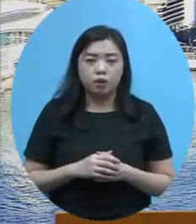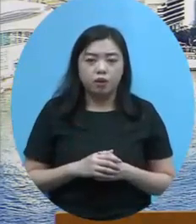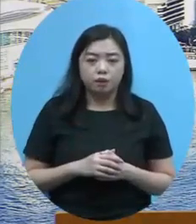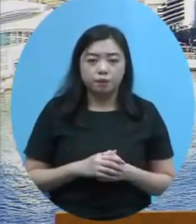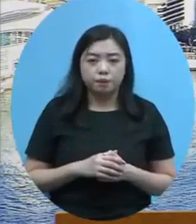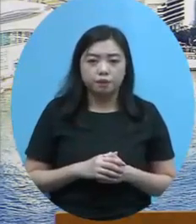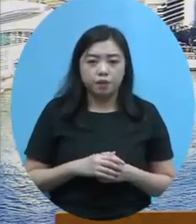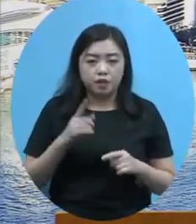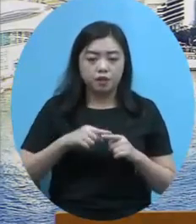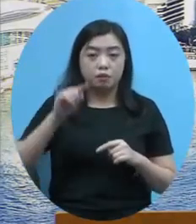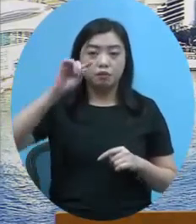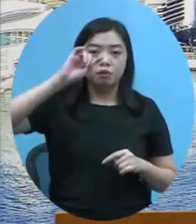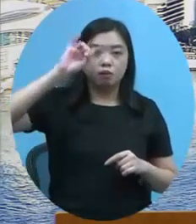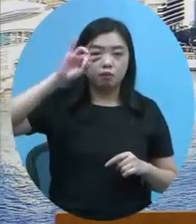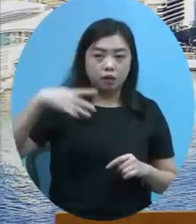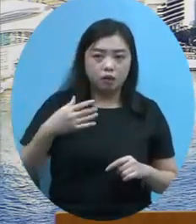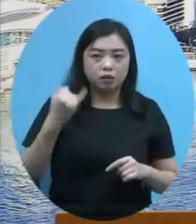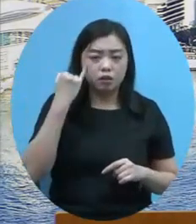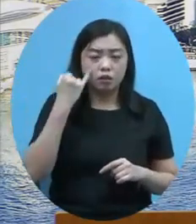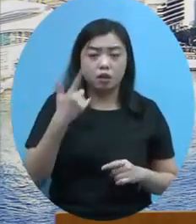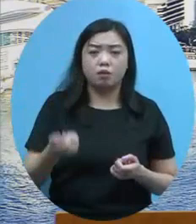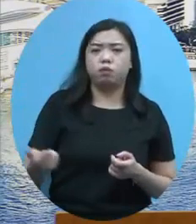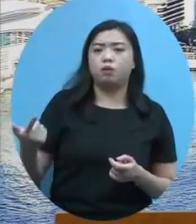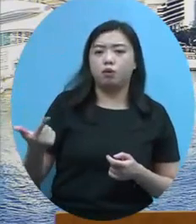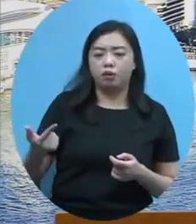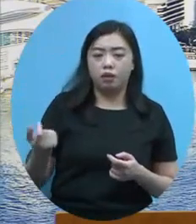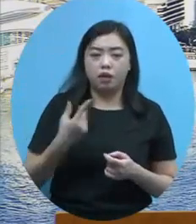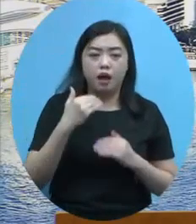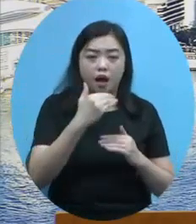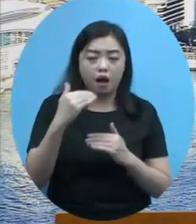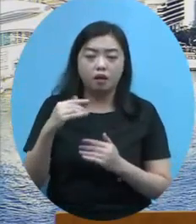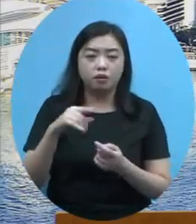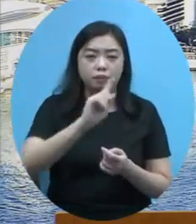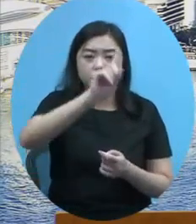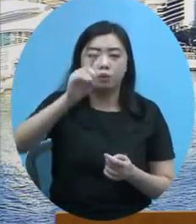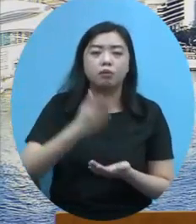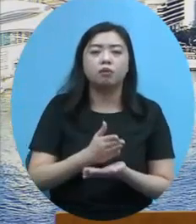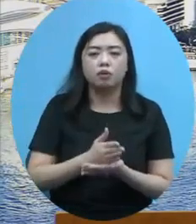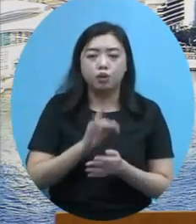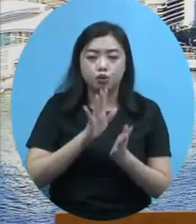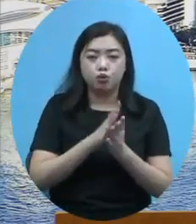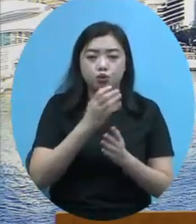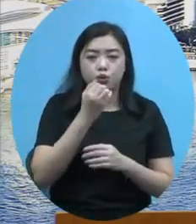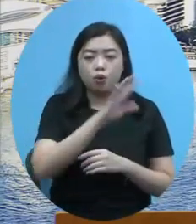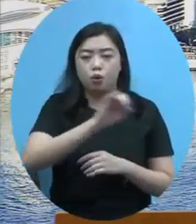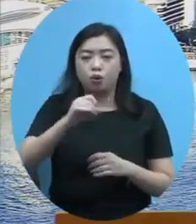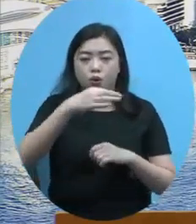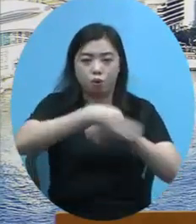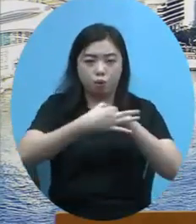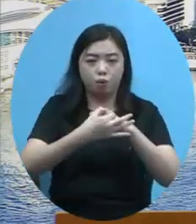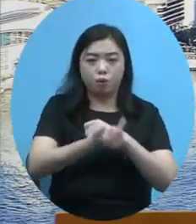就冇源頭嘅個案亦都越來越多。咁呢個都唔係局限咗喺某一區。咁我哋喺即係全港好多唔同嘅地區咧，